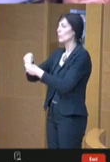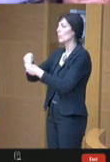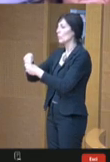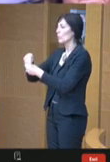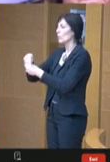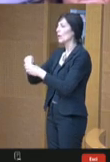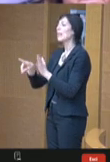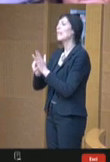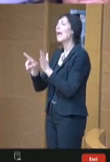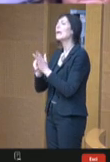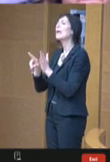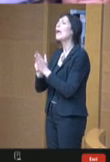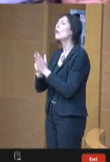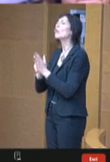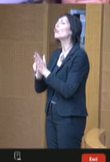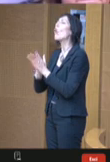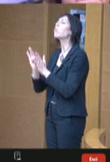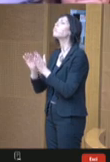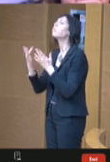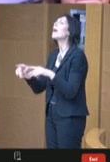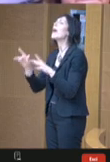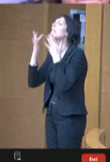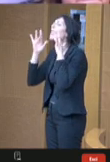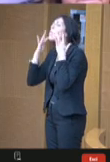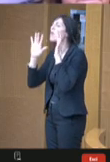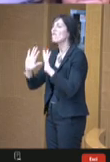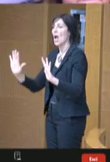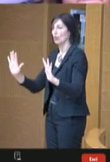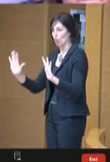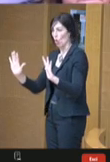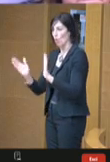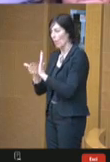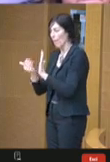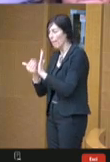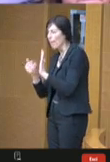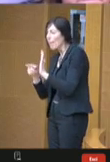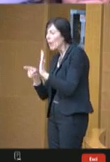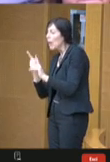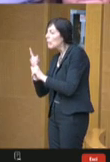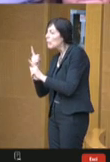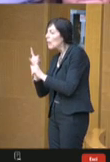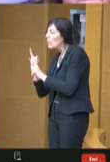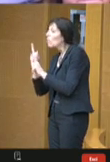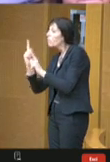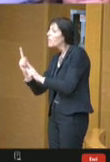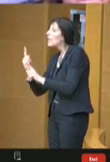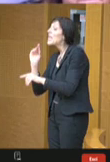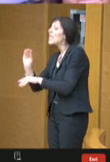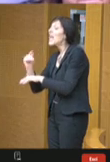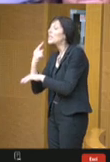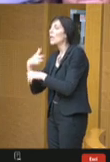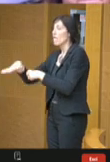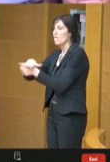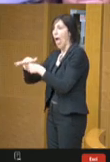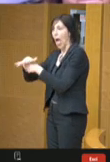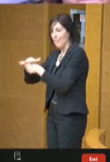decreto sulle semplificazioni di estendere, su richiesta delle famiglie, quindi le famiglie,